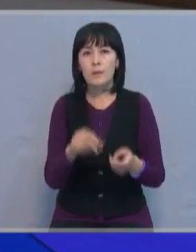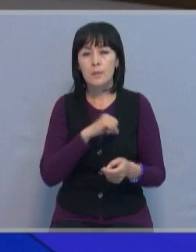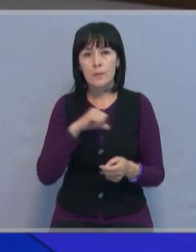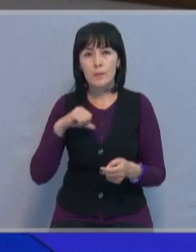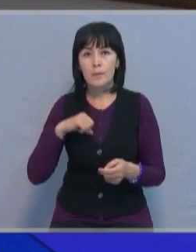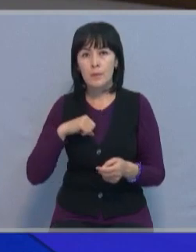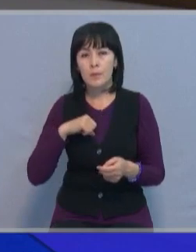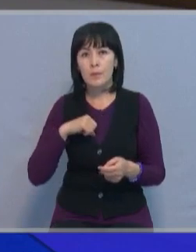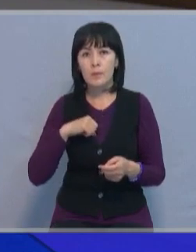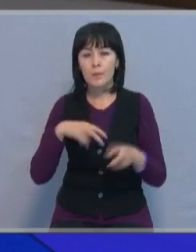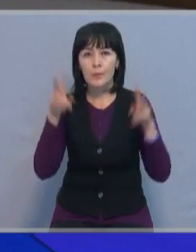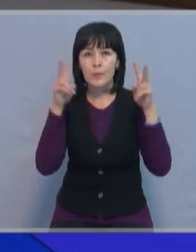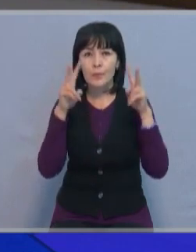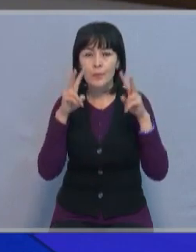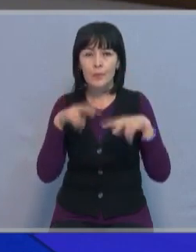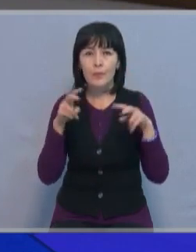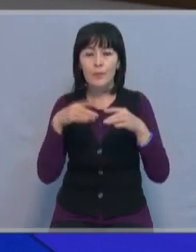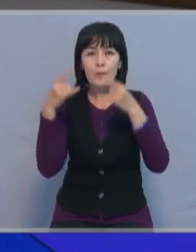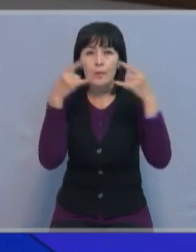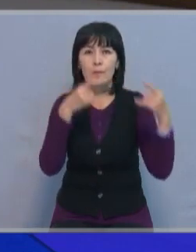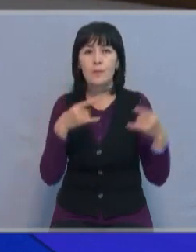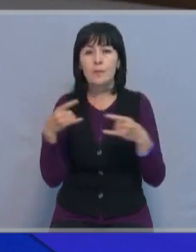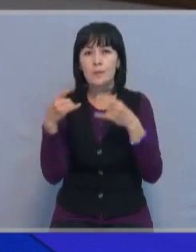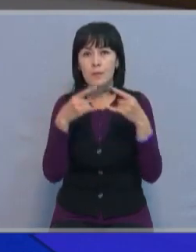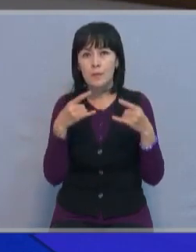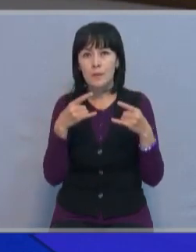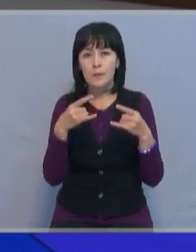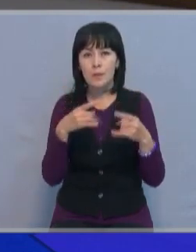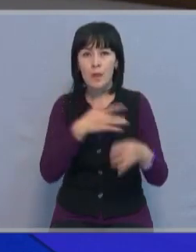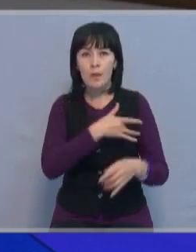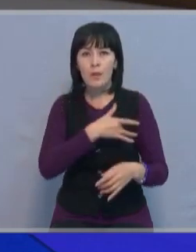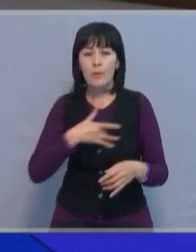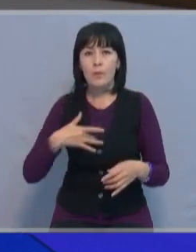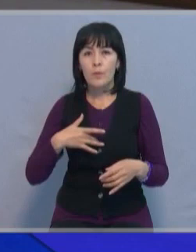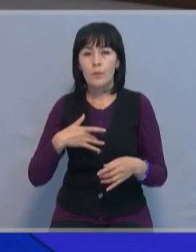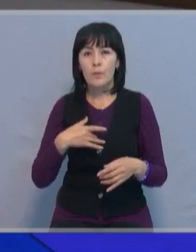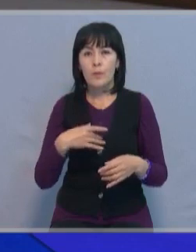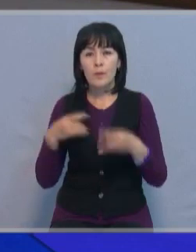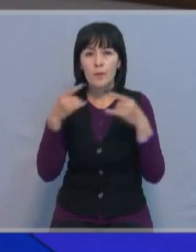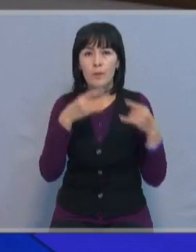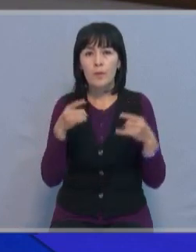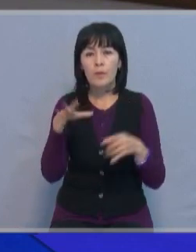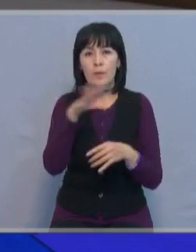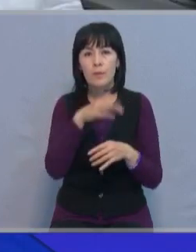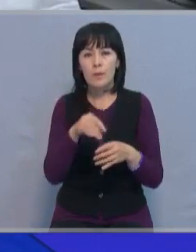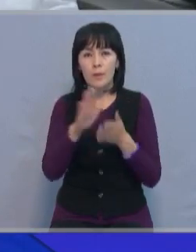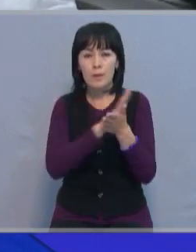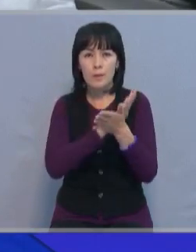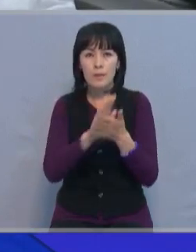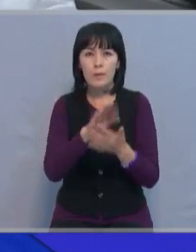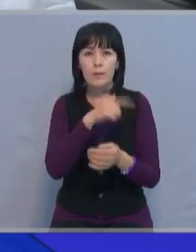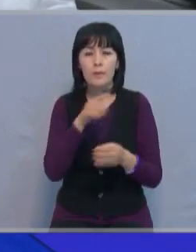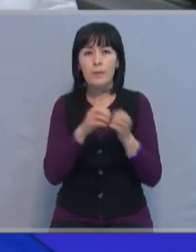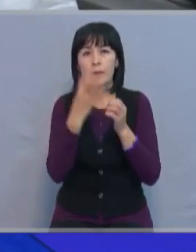өзінің жаңа тексерілуге өзі дейміз жаңағы мына өкпені түсіру сол жағынан бәрі тегін болады.